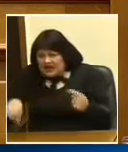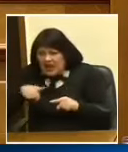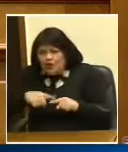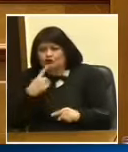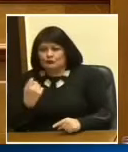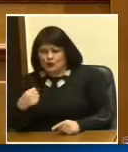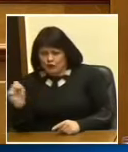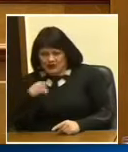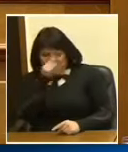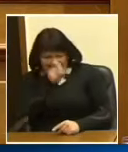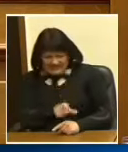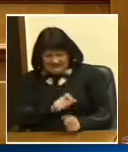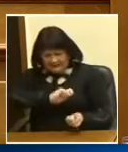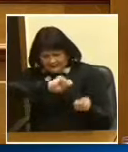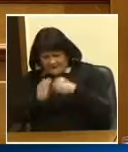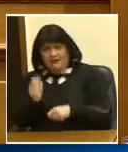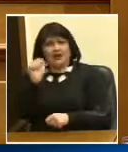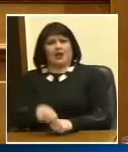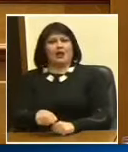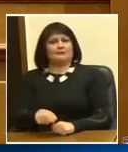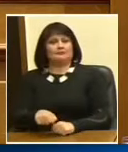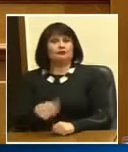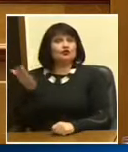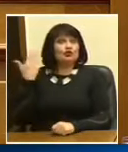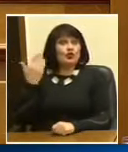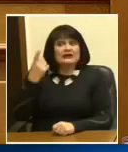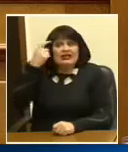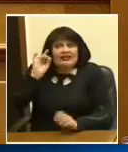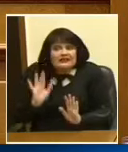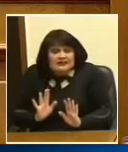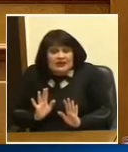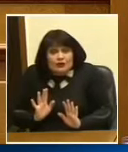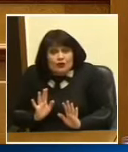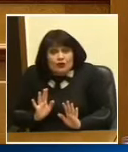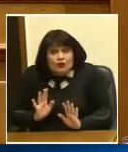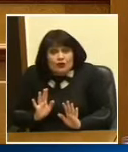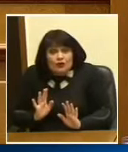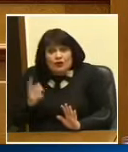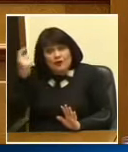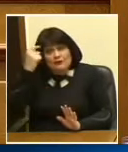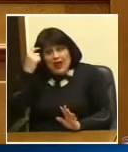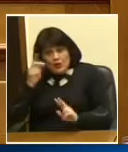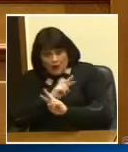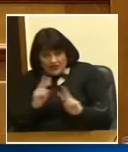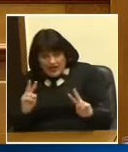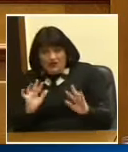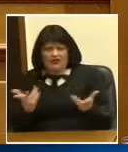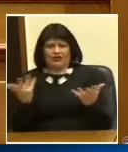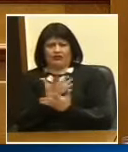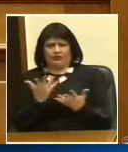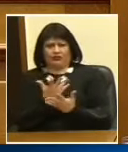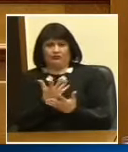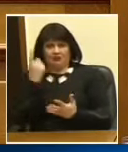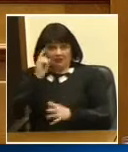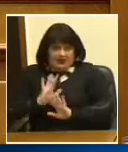σας. Δεν ξέρω αν είχατε τότε καθαρό ή θολό μυαλό, αλλά ένα είναι